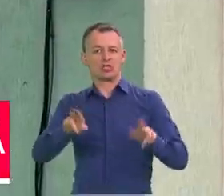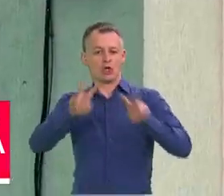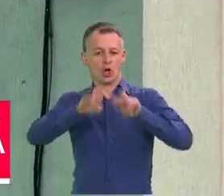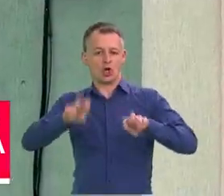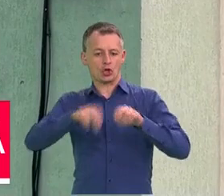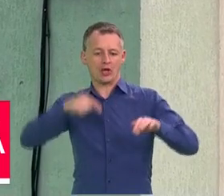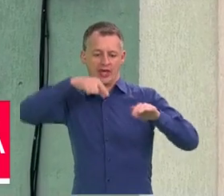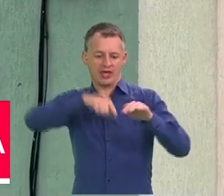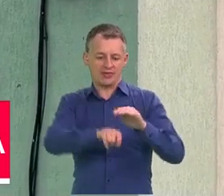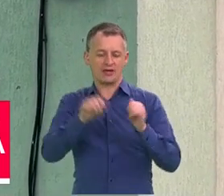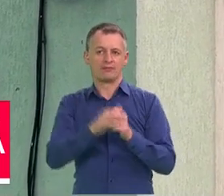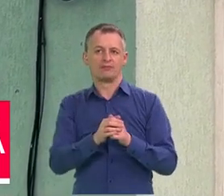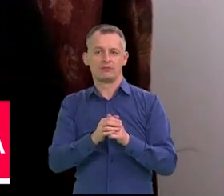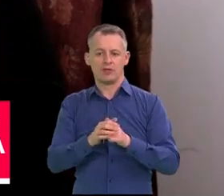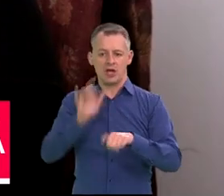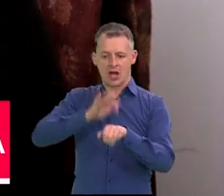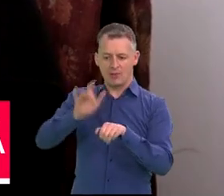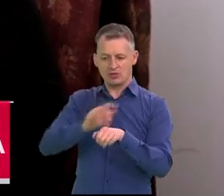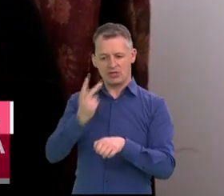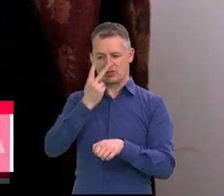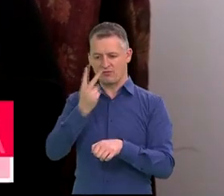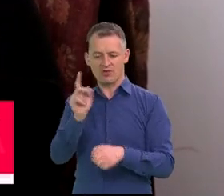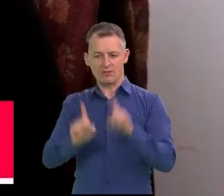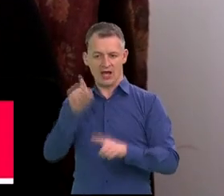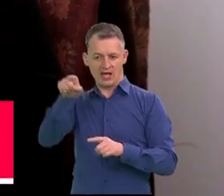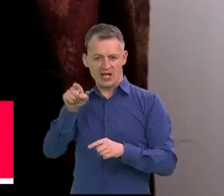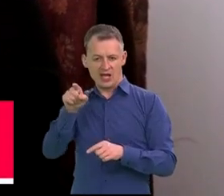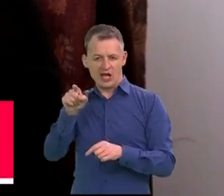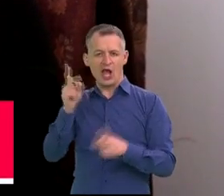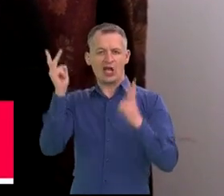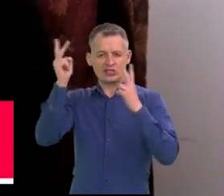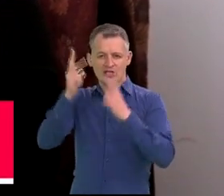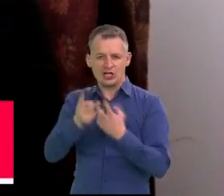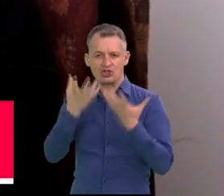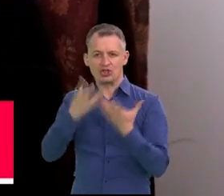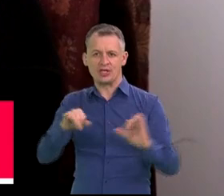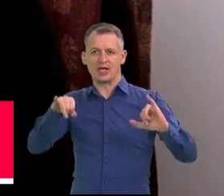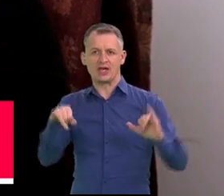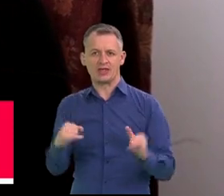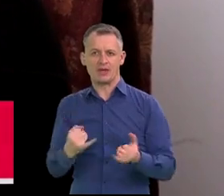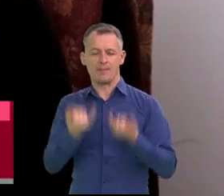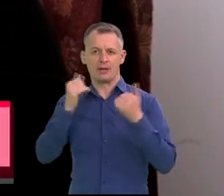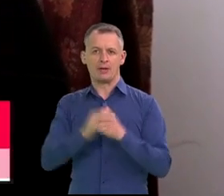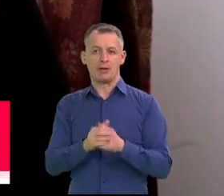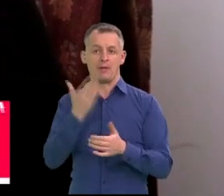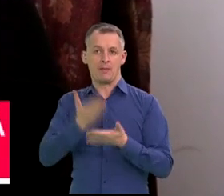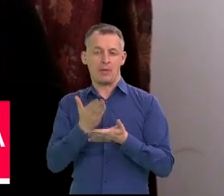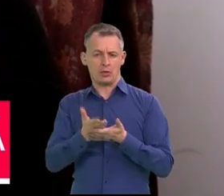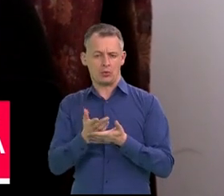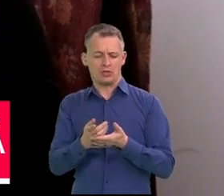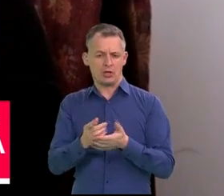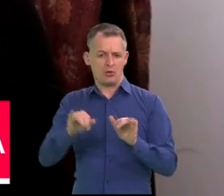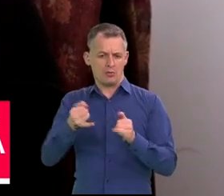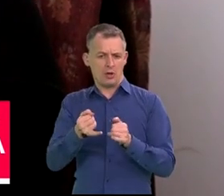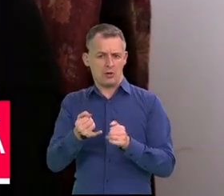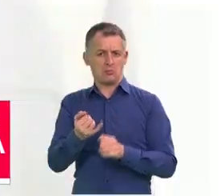Am încercat să vedem dacă conștientizează ceea ce s-a întâmplat, că nu este un eveniment, este un eveniment total izolat,